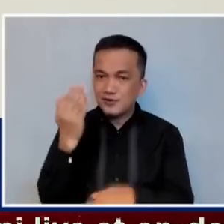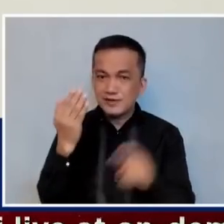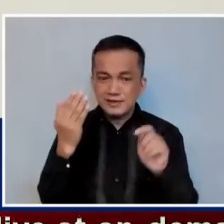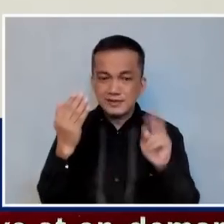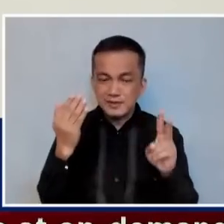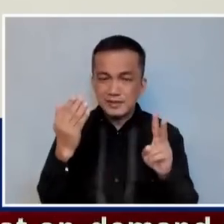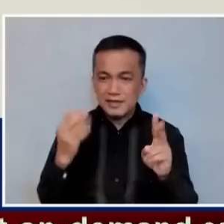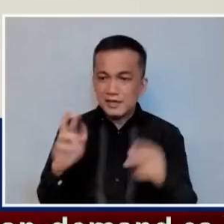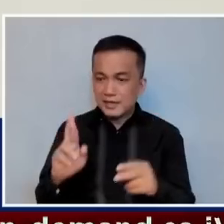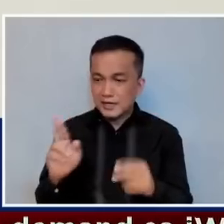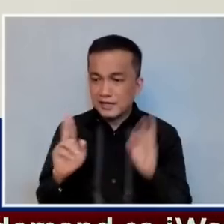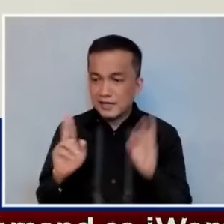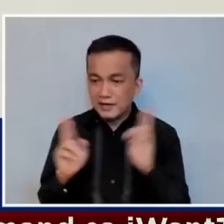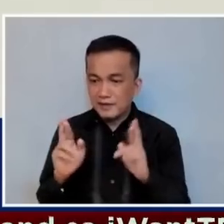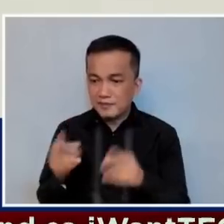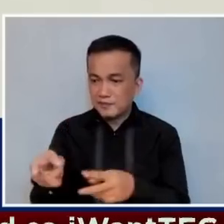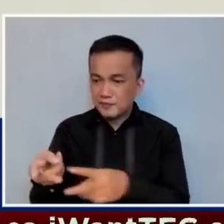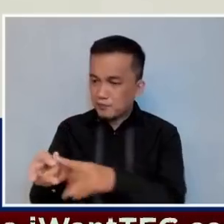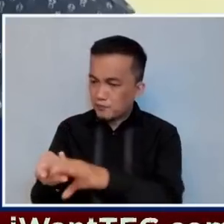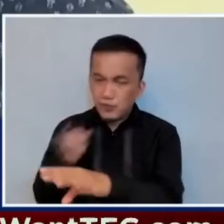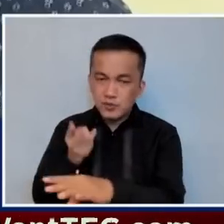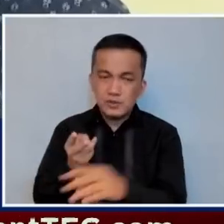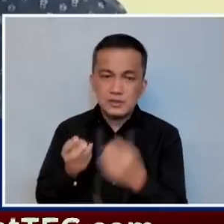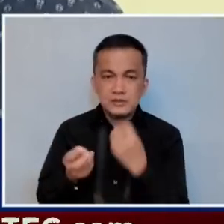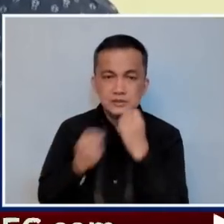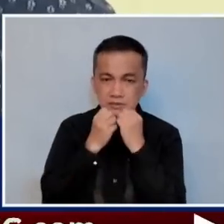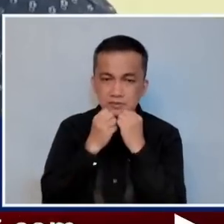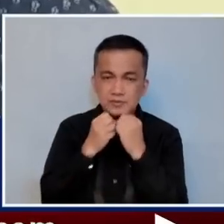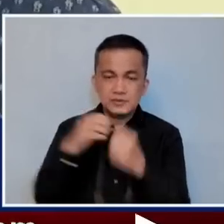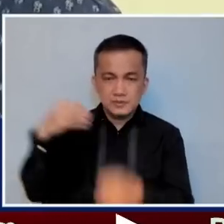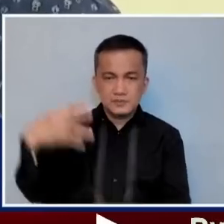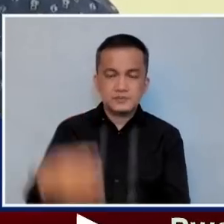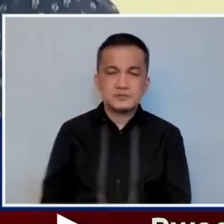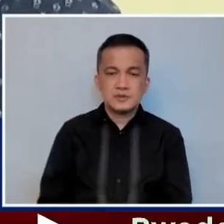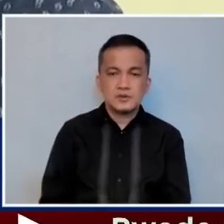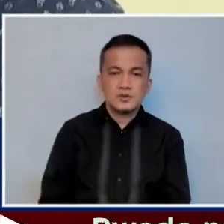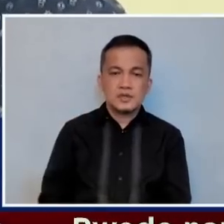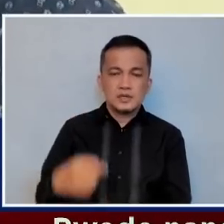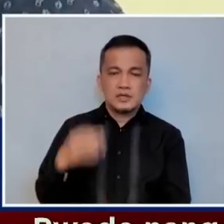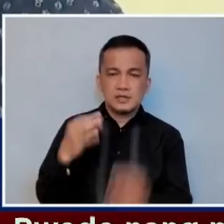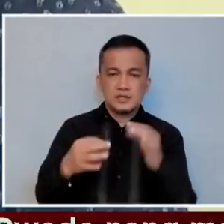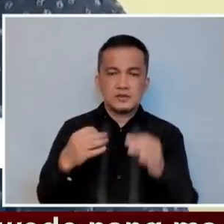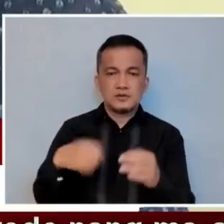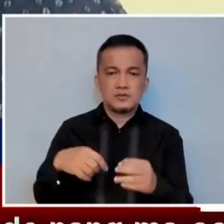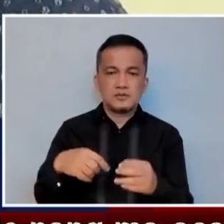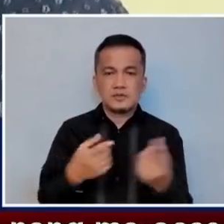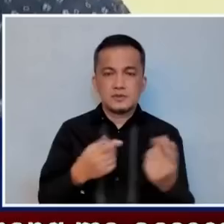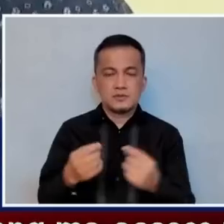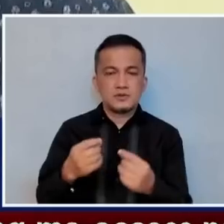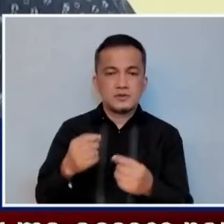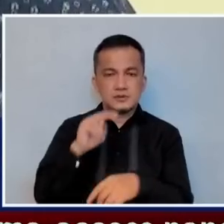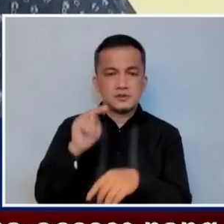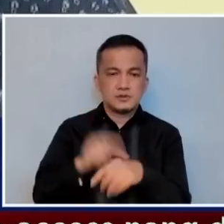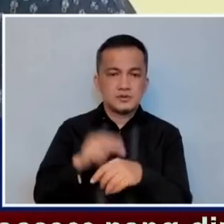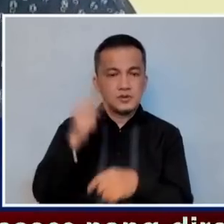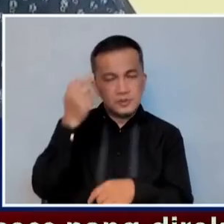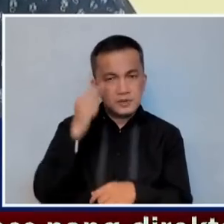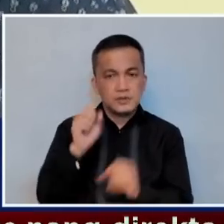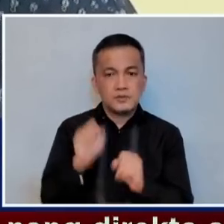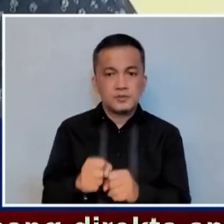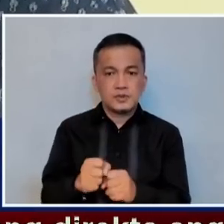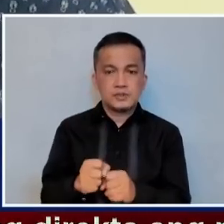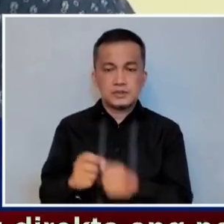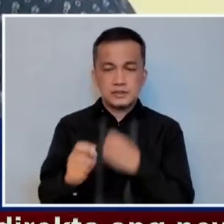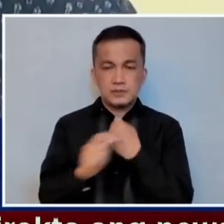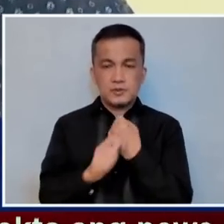na ang saksak para makatipid lang sila sa ilaw. Kung may magagawa po siguro yung national government, kung pwedeng